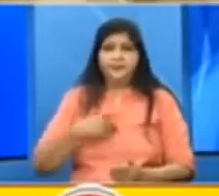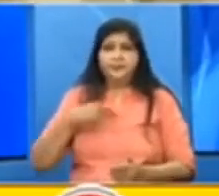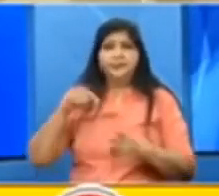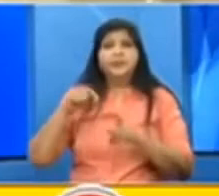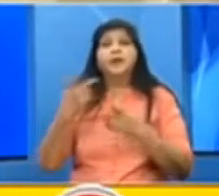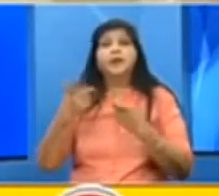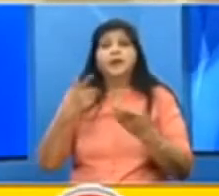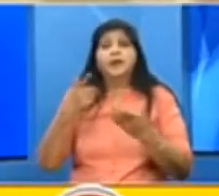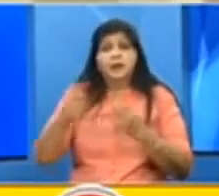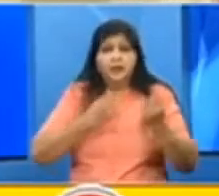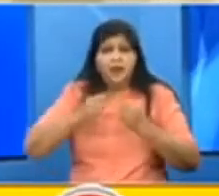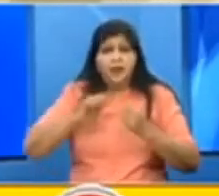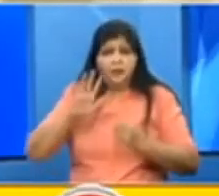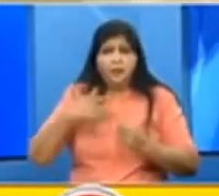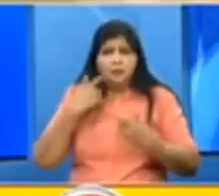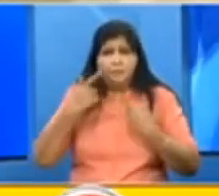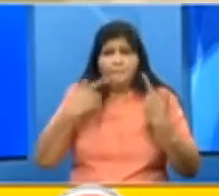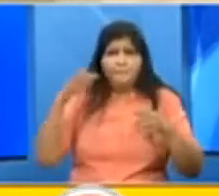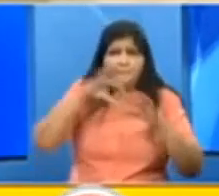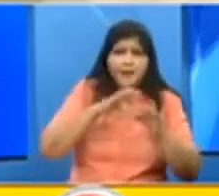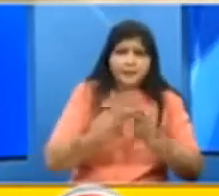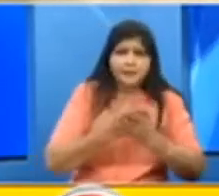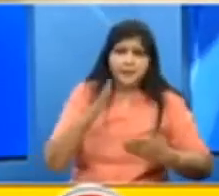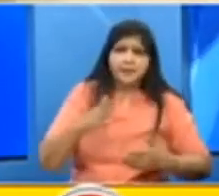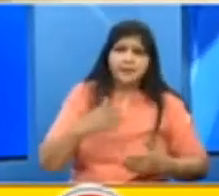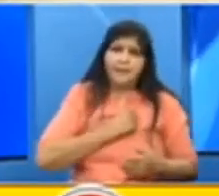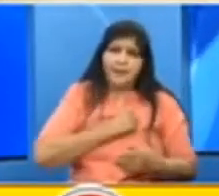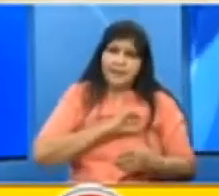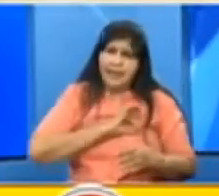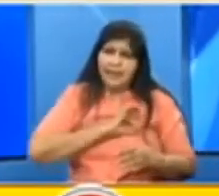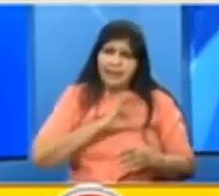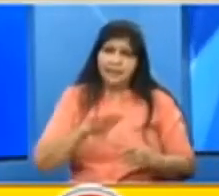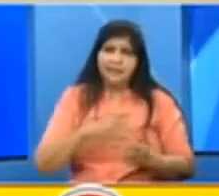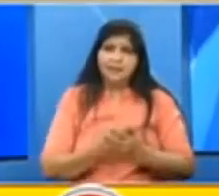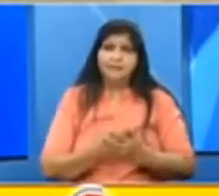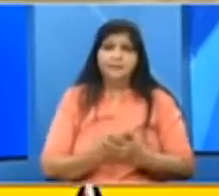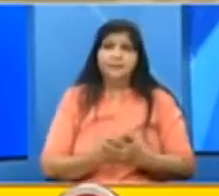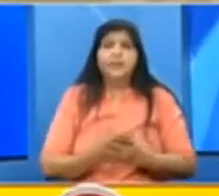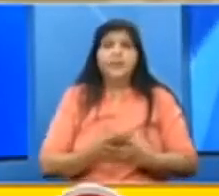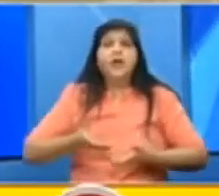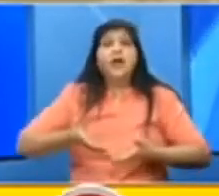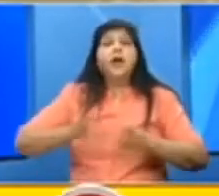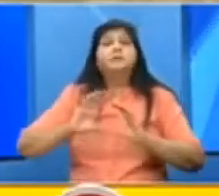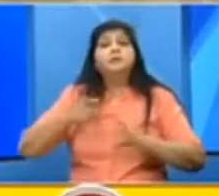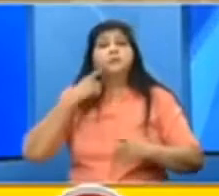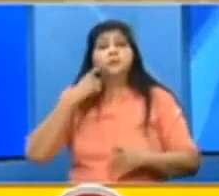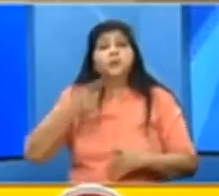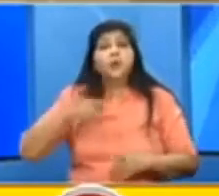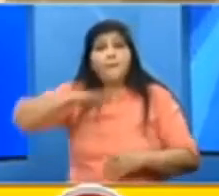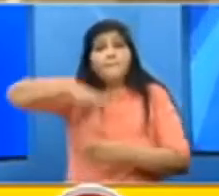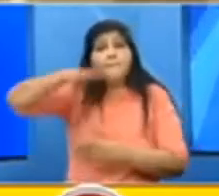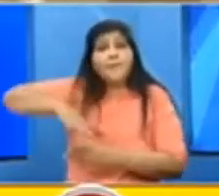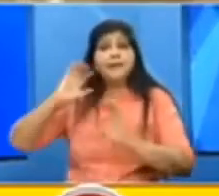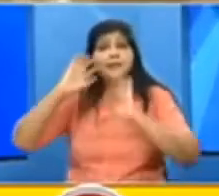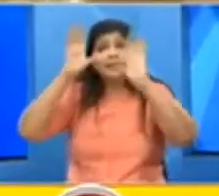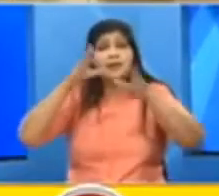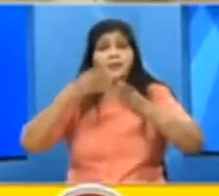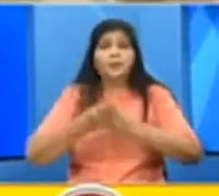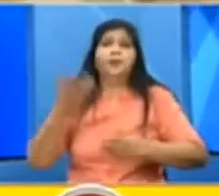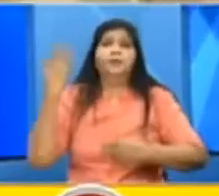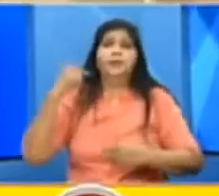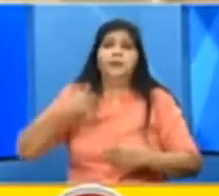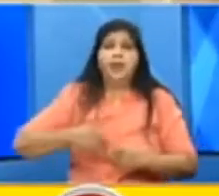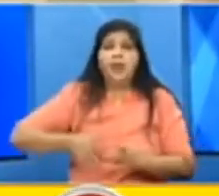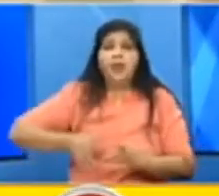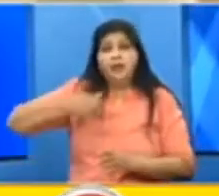आप भी तो कोई खेलकूद में भाग लेती हैं क्या? कुछ खेलकूद पसंद है क्या आपको? सर बास्केटबॉल खेलते थे स्कूल में थे जब। अच्छा, आपकी ऊंचाई कितनी